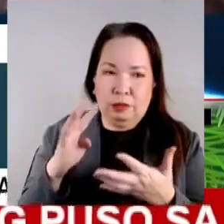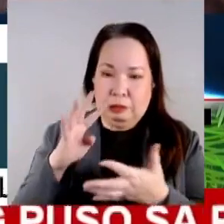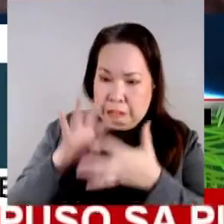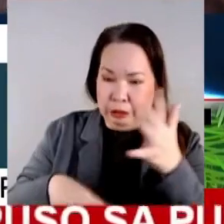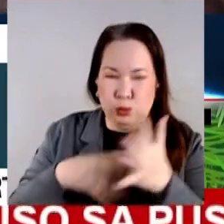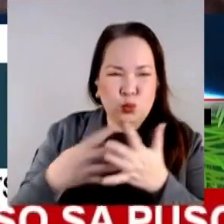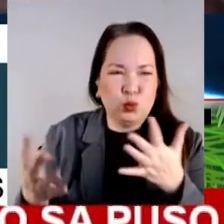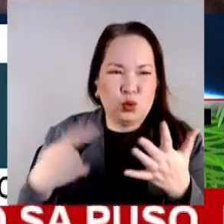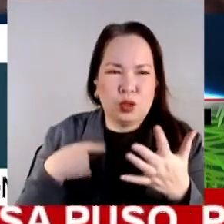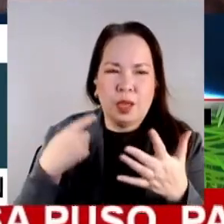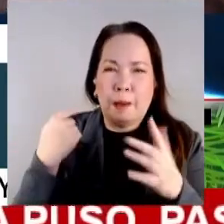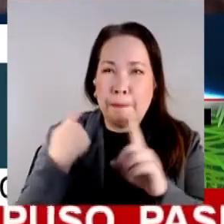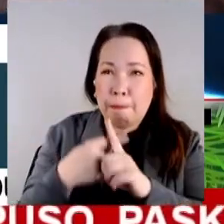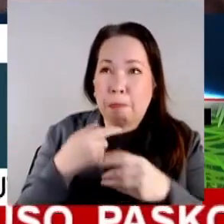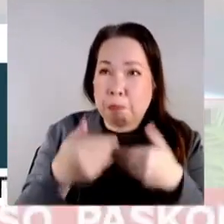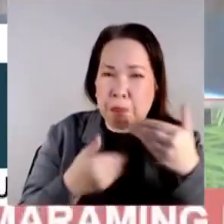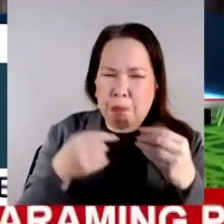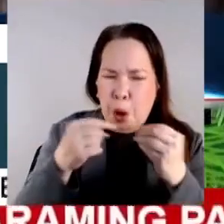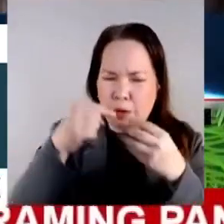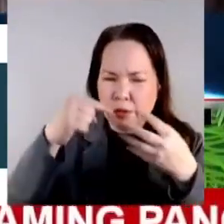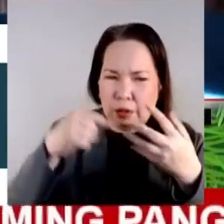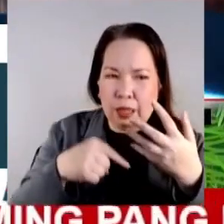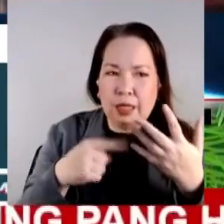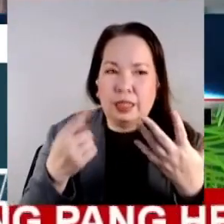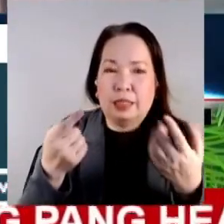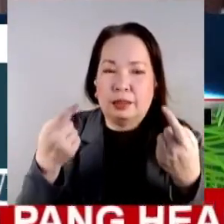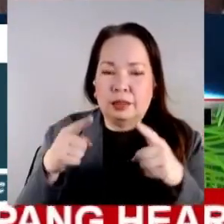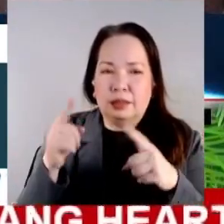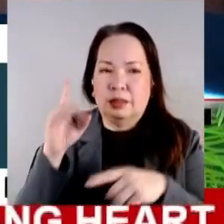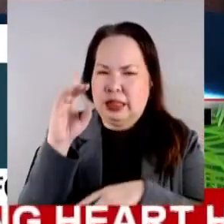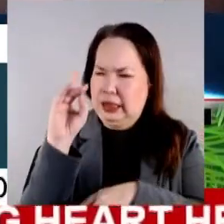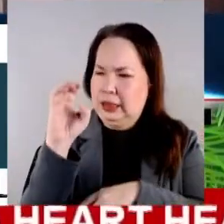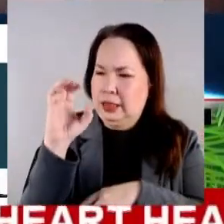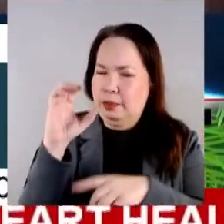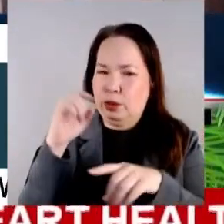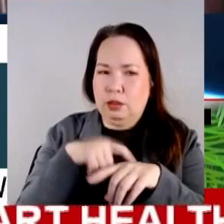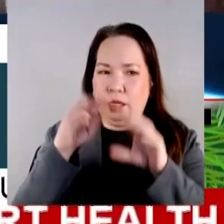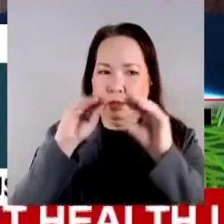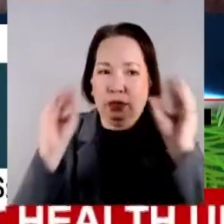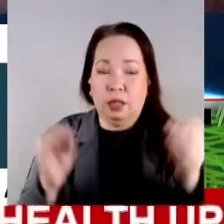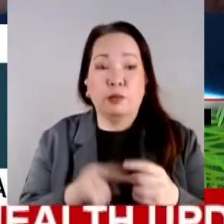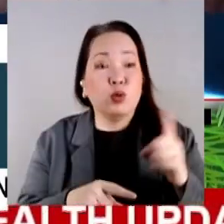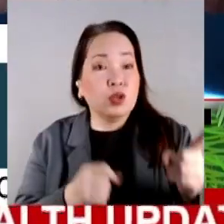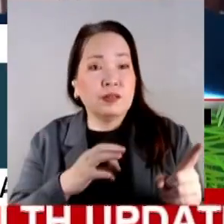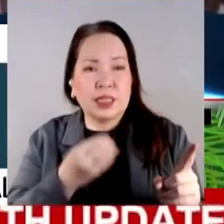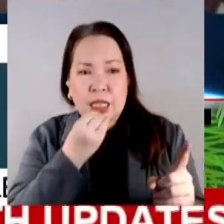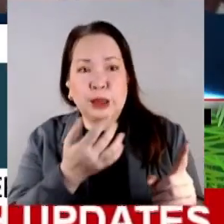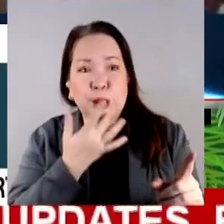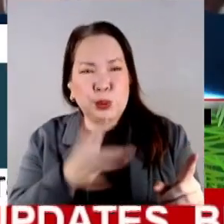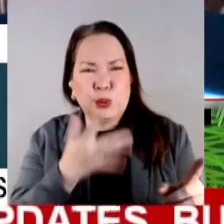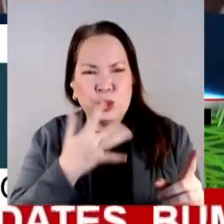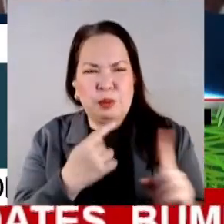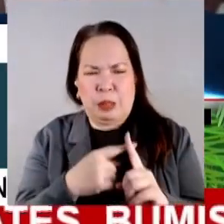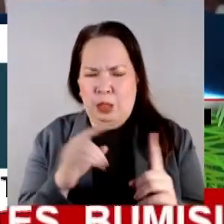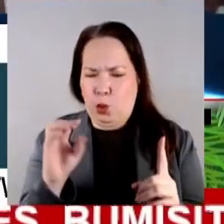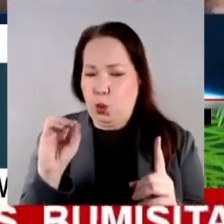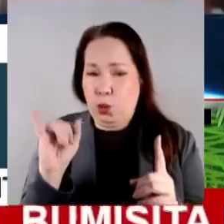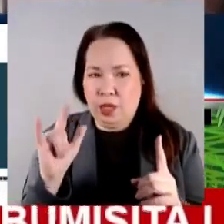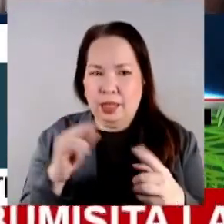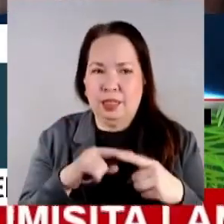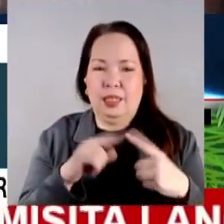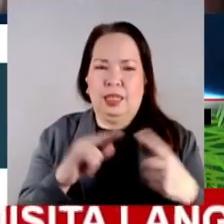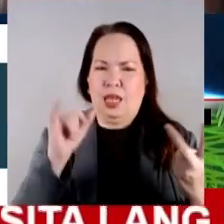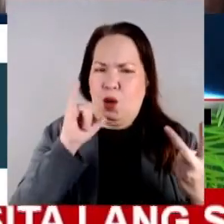talagang procedures na nangyayari sa Disyembre. Yung pagkain ng masarap po, kung sunod-sunod, lalo na kapag mataba at puro alcohol,